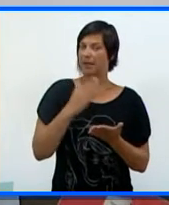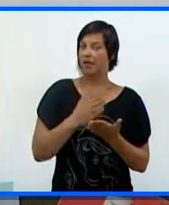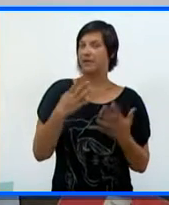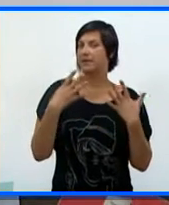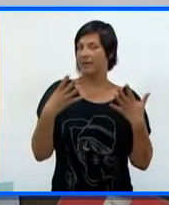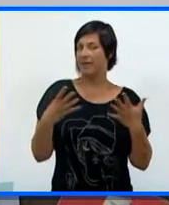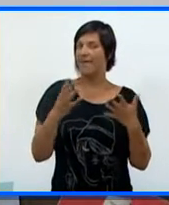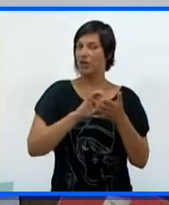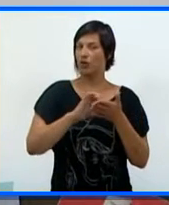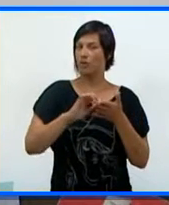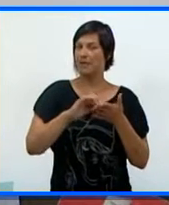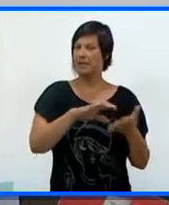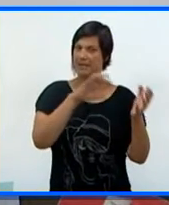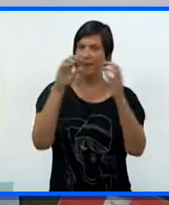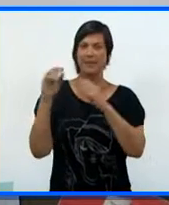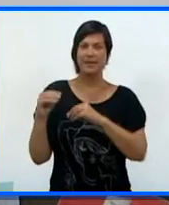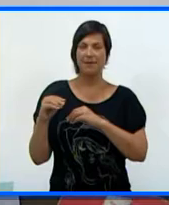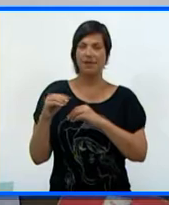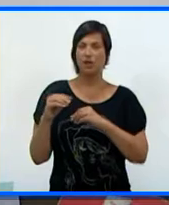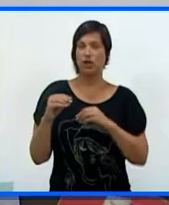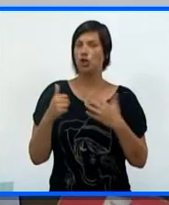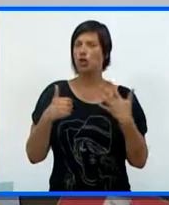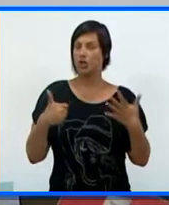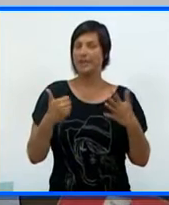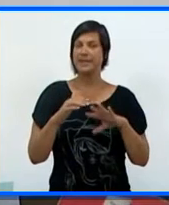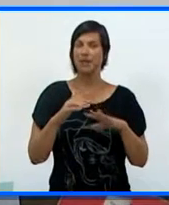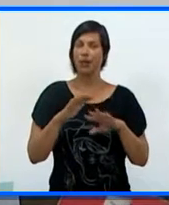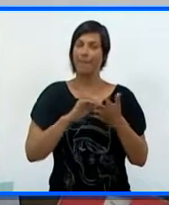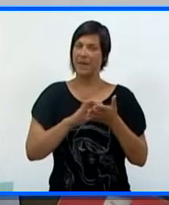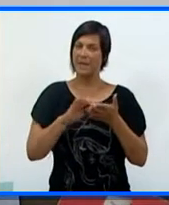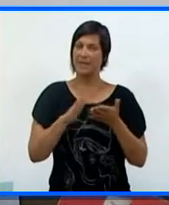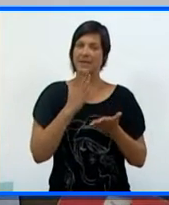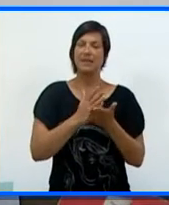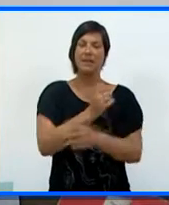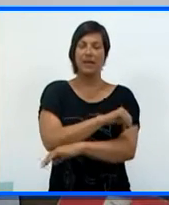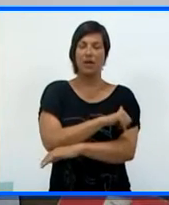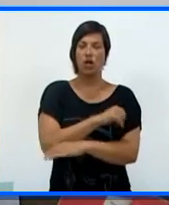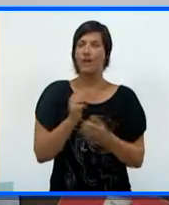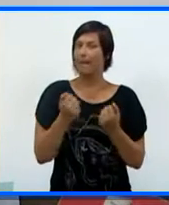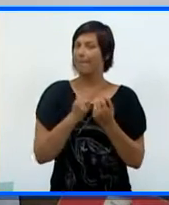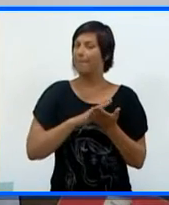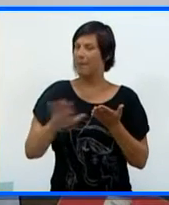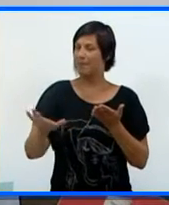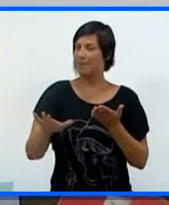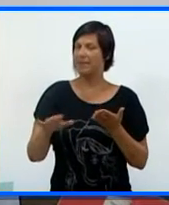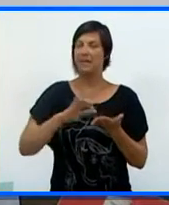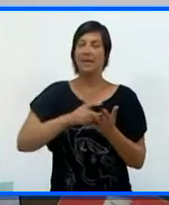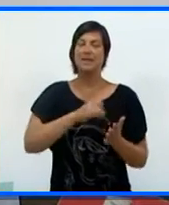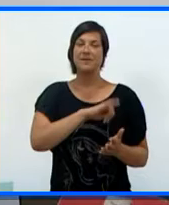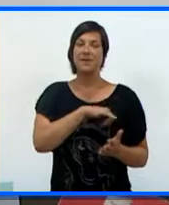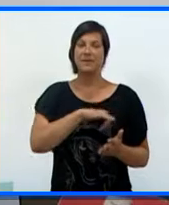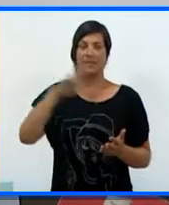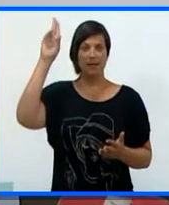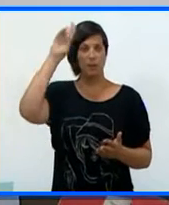od mjeseca rujna pa sve do lipnja. Svake godine besplatan je, svi